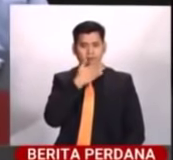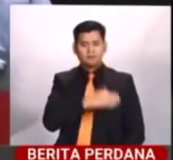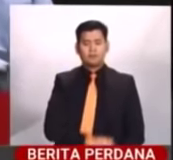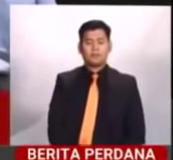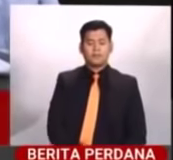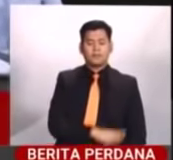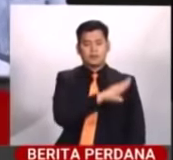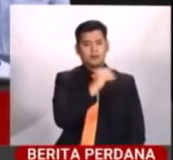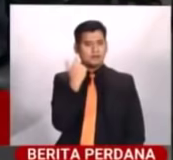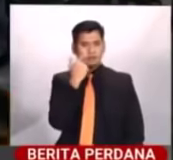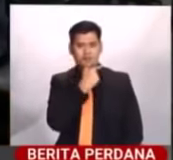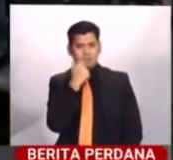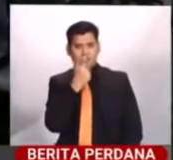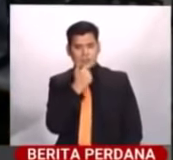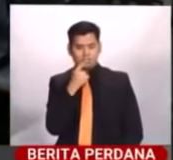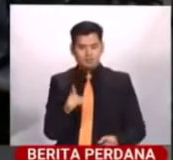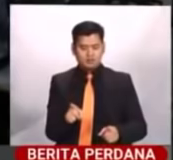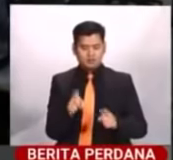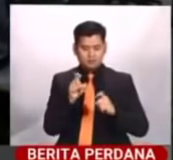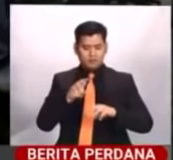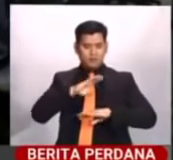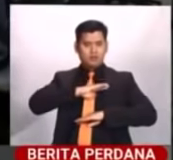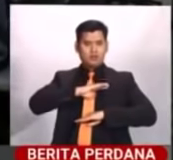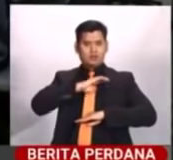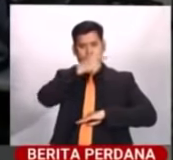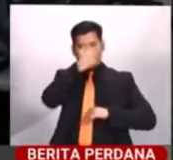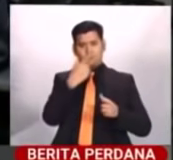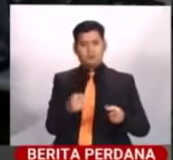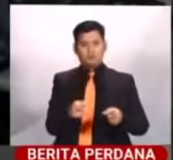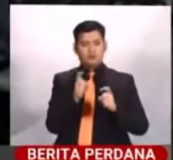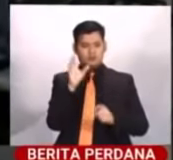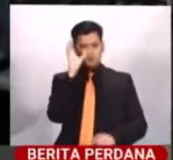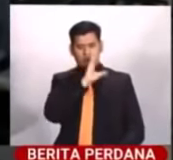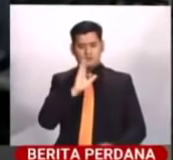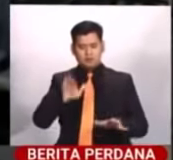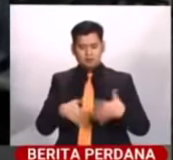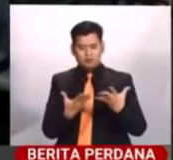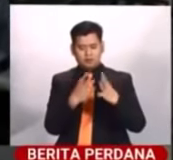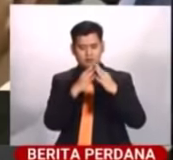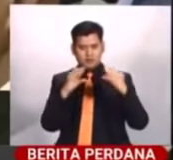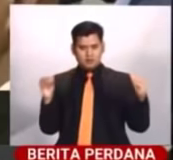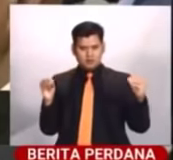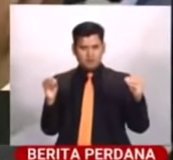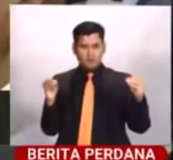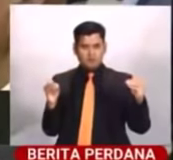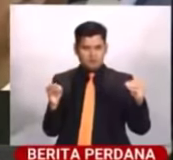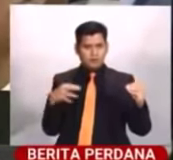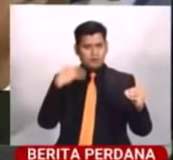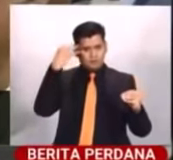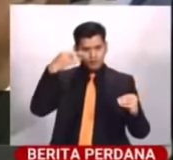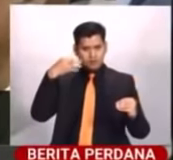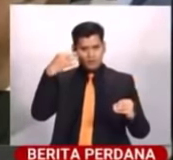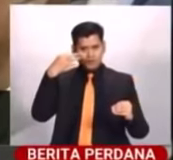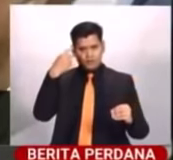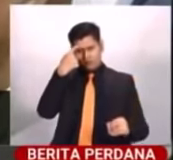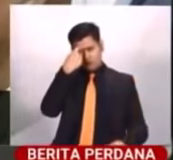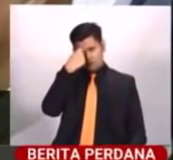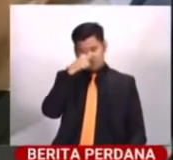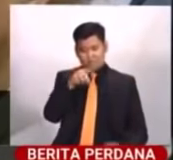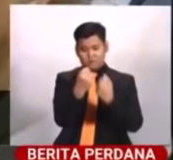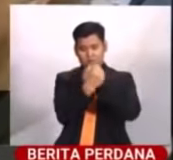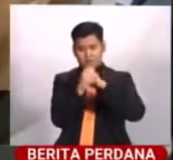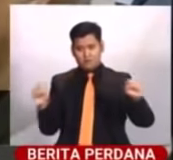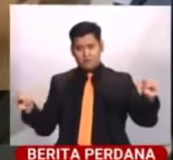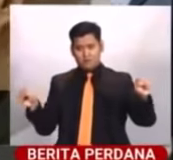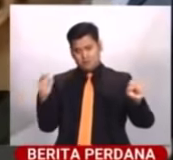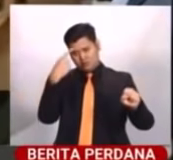Begitupun beliau tidak mahu cepat berpuas hati dengan segera mencari formula untuk mempersiap pemain-pemain tersebut menuju ke aksi Piala